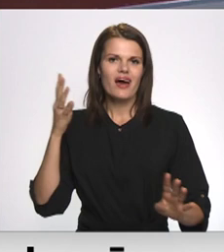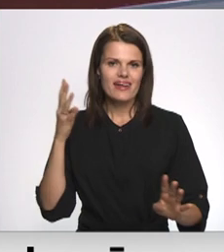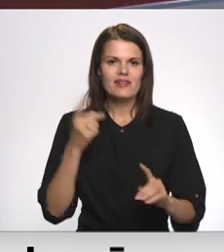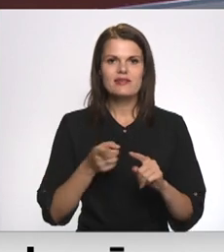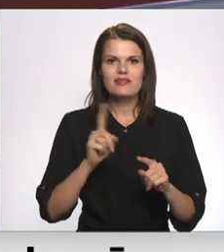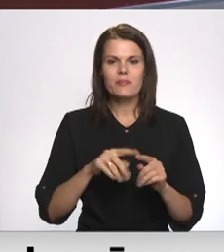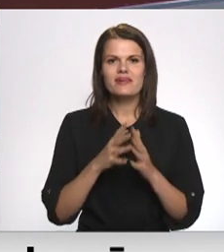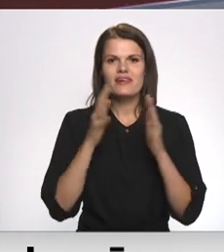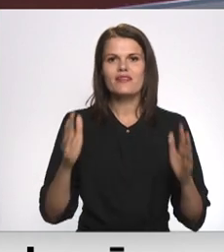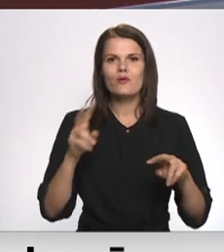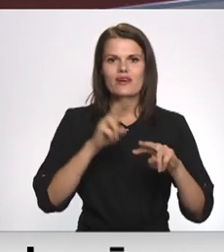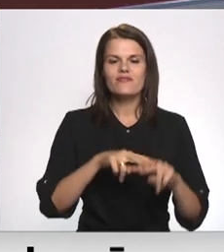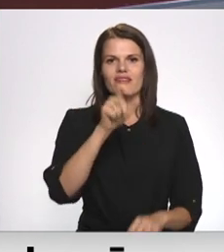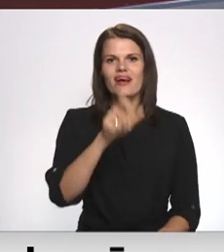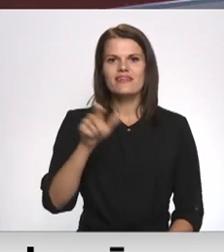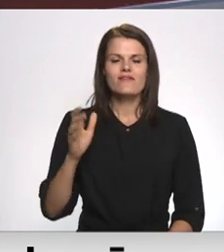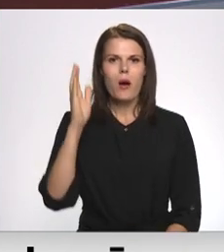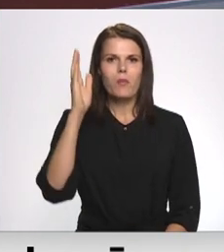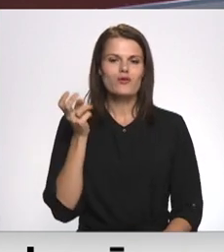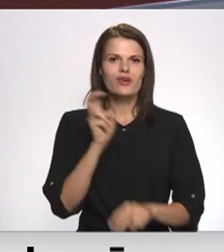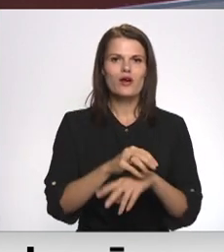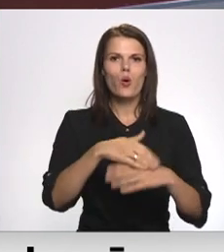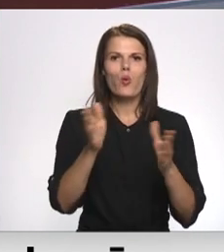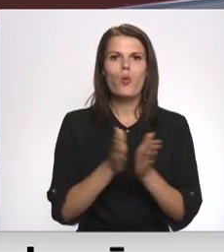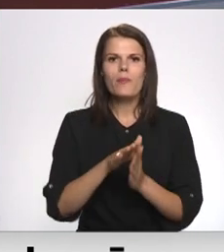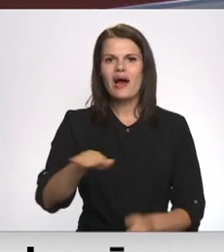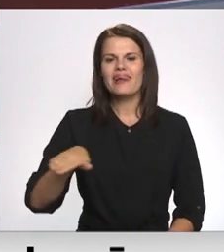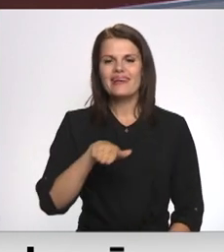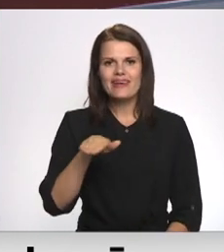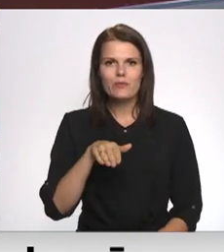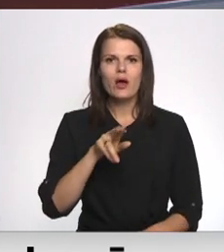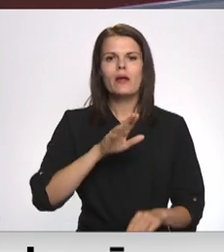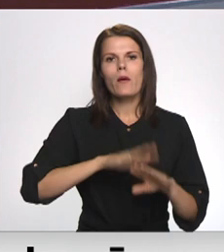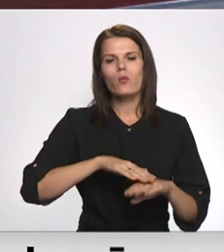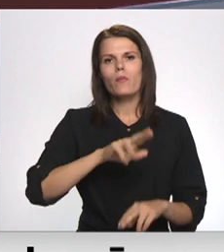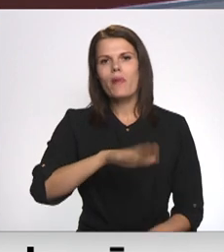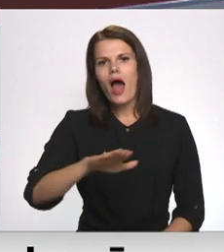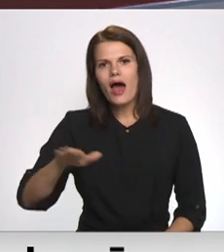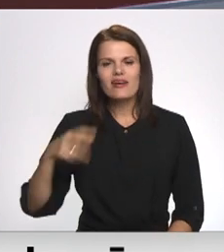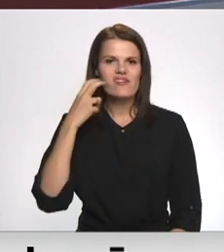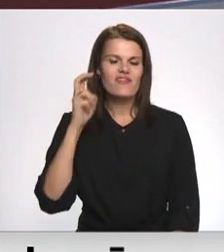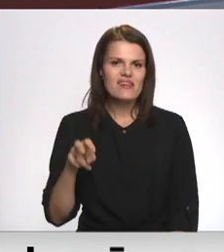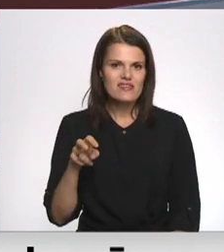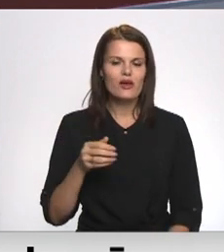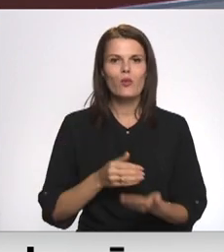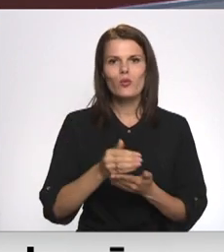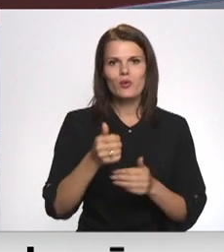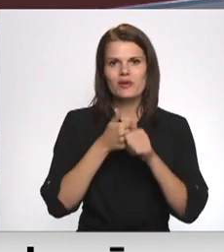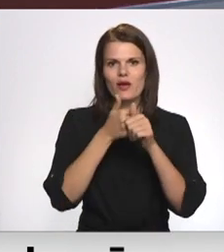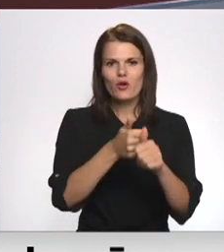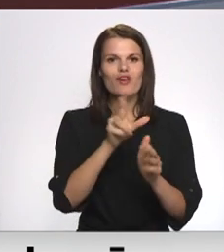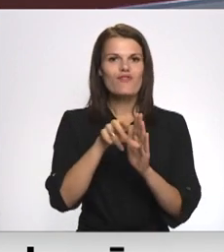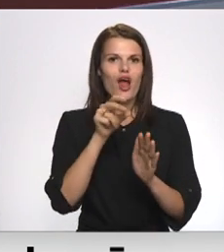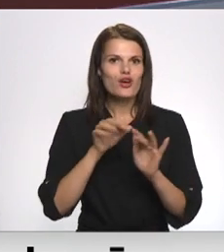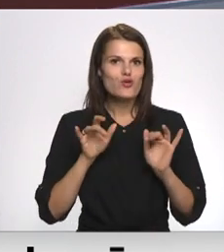rindas, jo daudzviet cilvēki balsot ieradās kopā ar ģimeni, ar bērniem vai saviem vecākiem. Turpinot, sakot līdzi